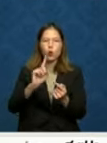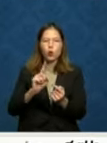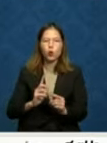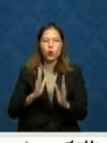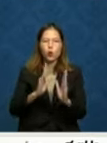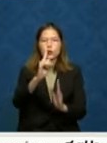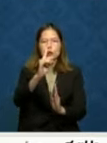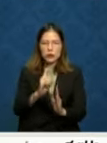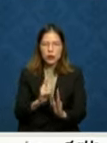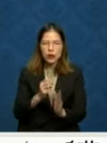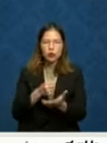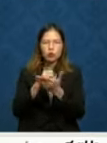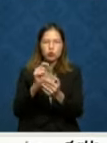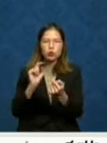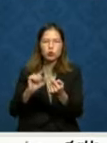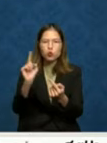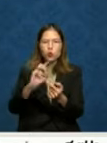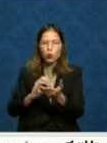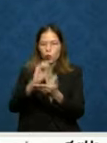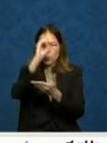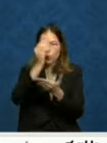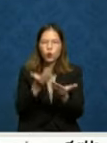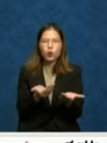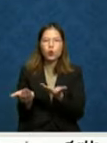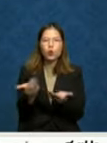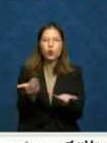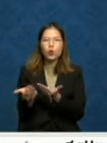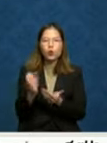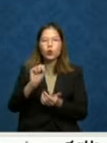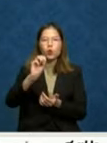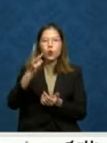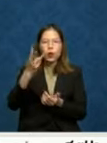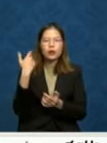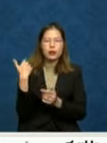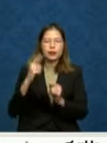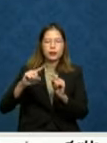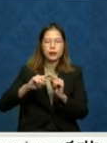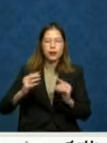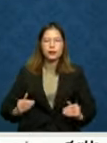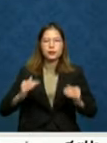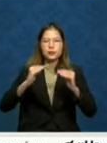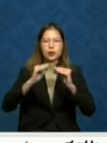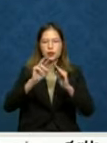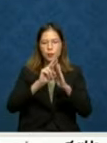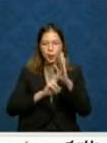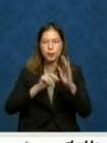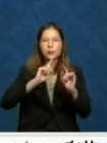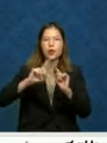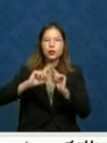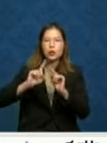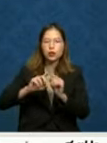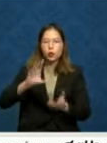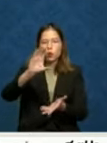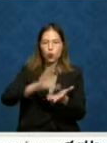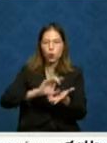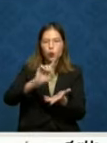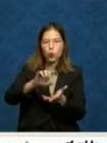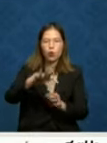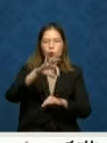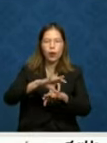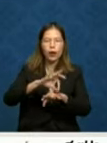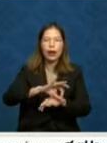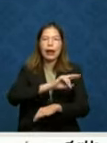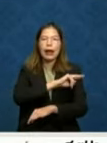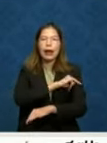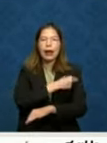รรมเงินช่วยเหลือในกรณีการให้การศึกษาบุตรและสวัสดิการและสิทธิประโยชน์อื่นตามระเบียบที่คณะกรรมการกองทุนเพื่อผู้เคยเป็นสมาชิกรัฐส